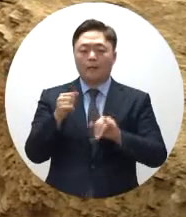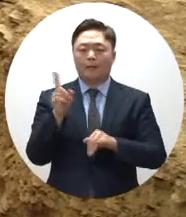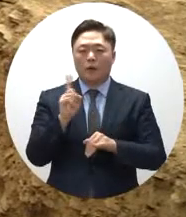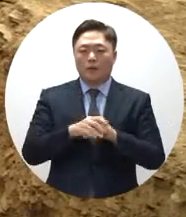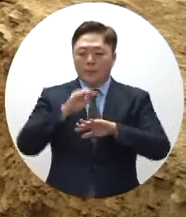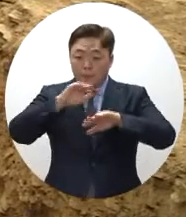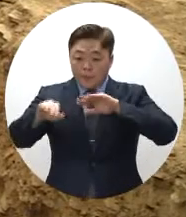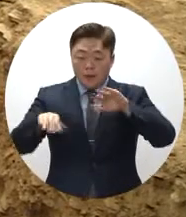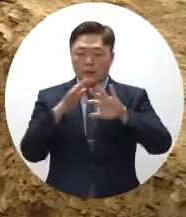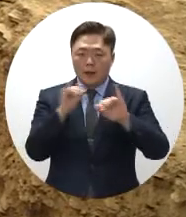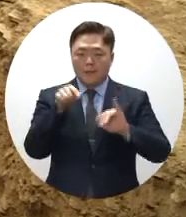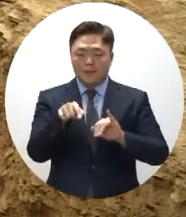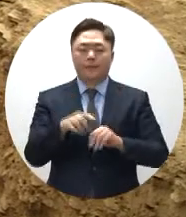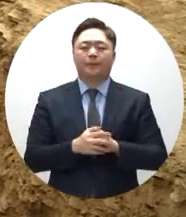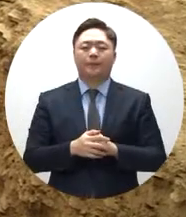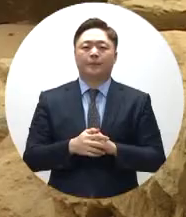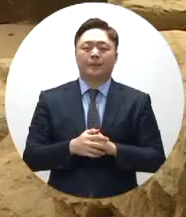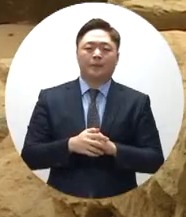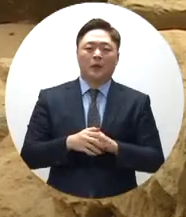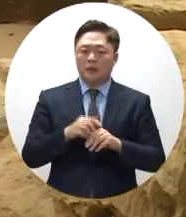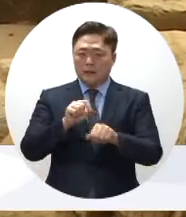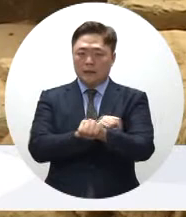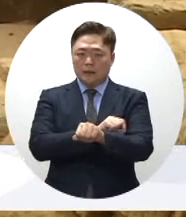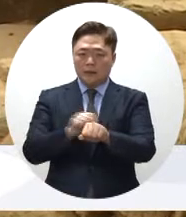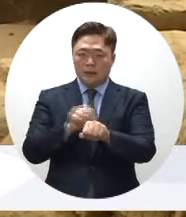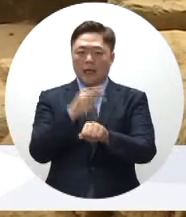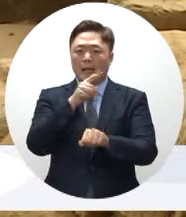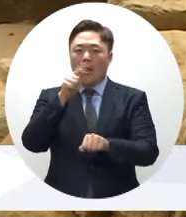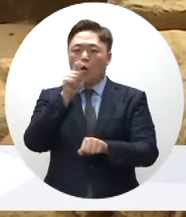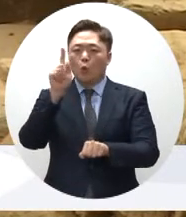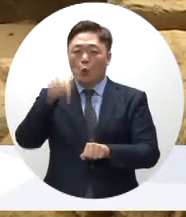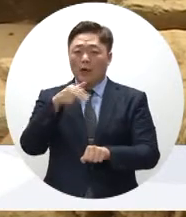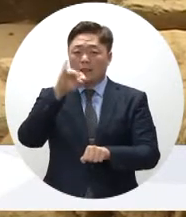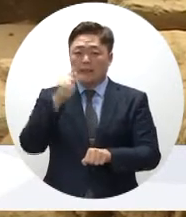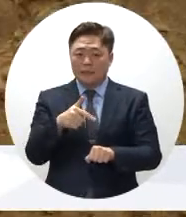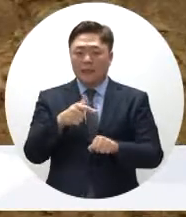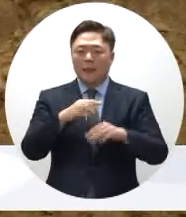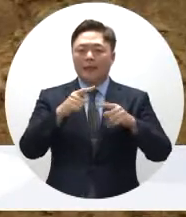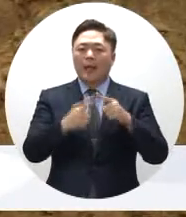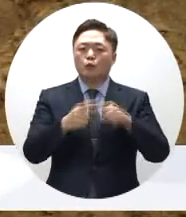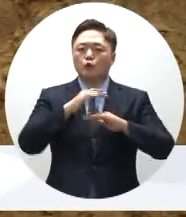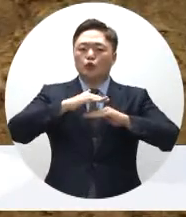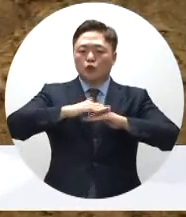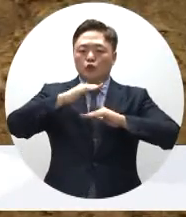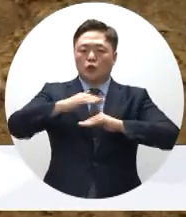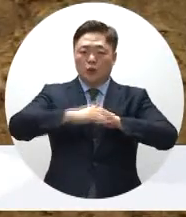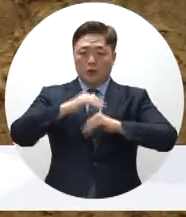발굴 조사를 통해 3가 고분군의 특징 중 하나인 다곽식 고분의 축조 방식을 확인하는 성과를